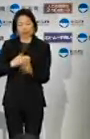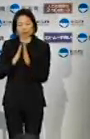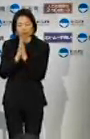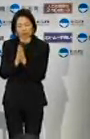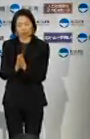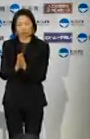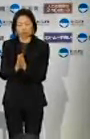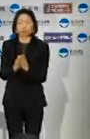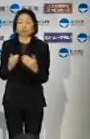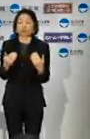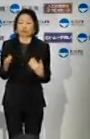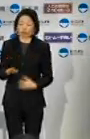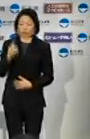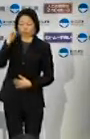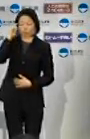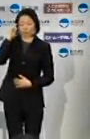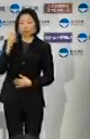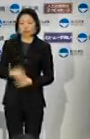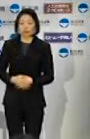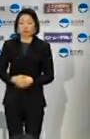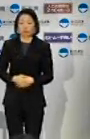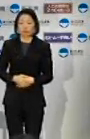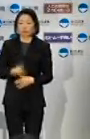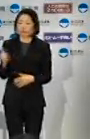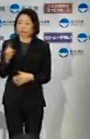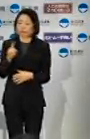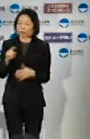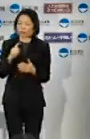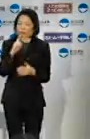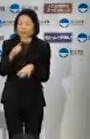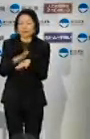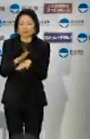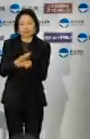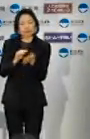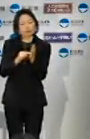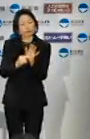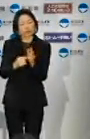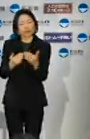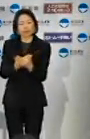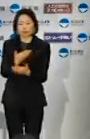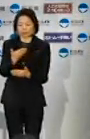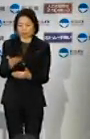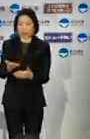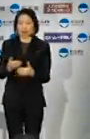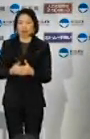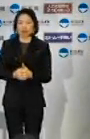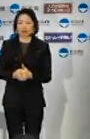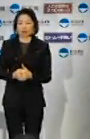あるんだろうと思ってます。だからそこはどんな表現でどういう